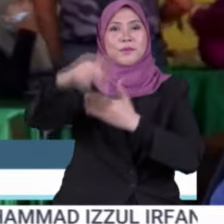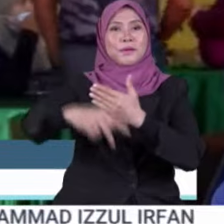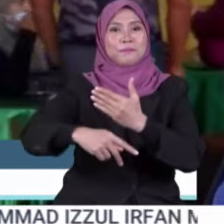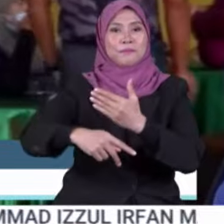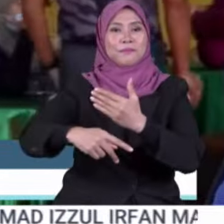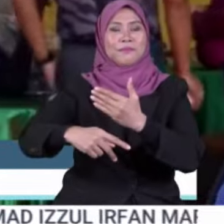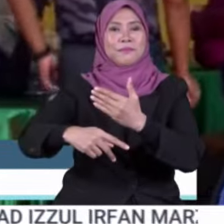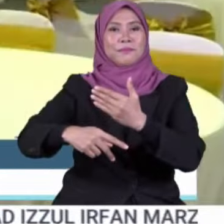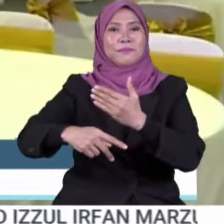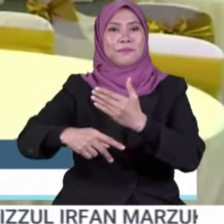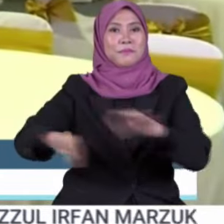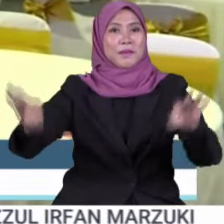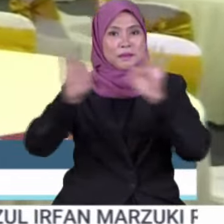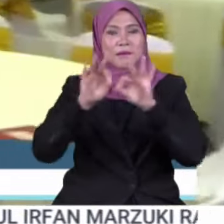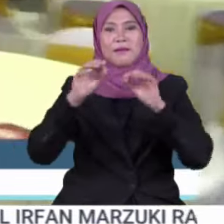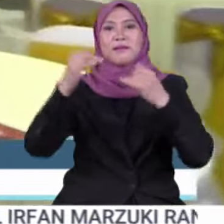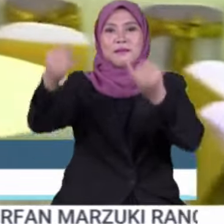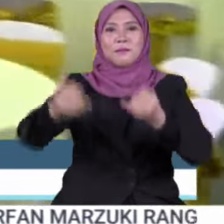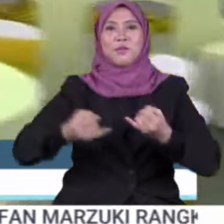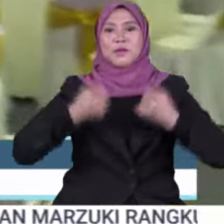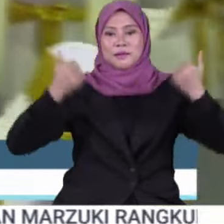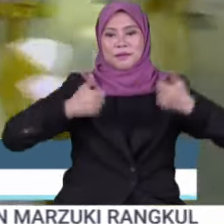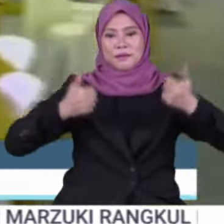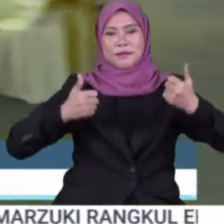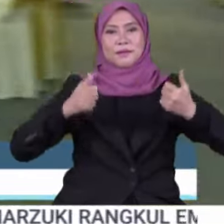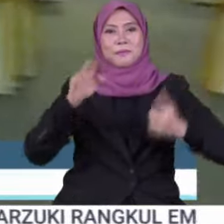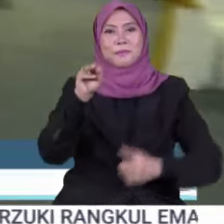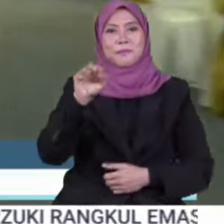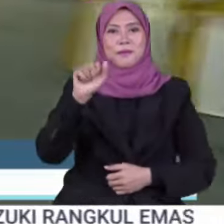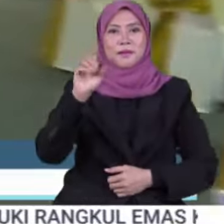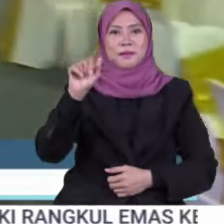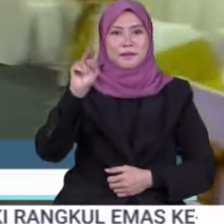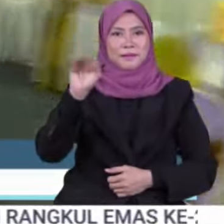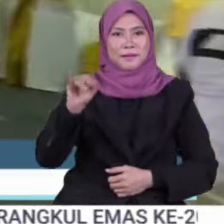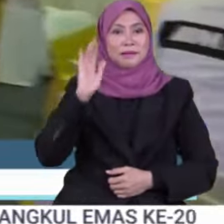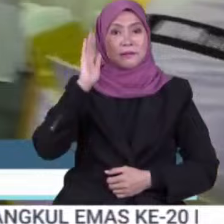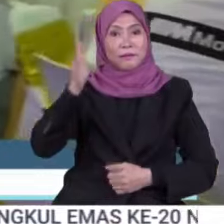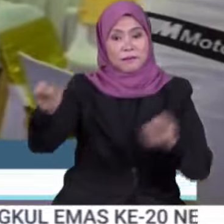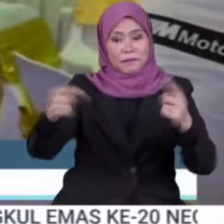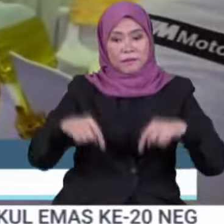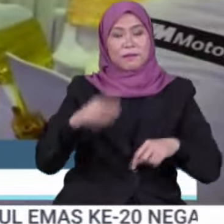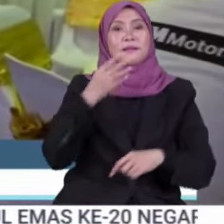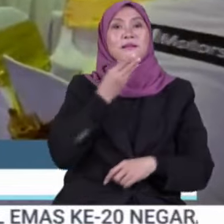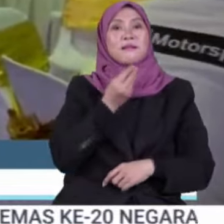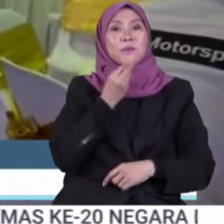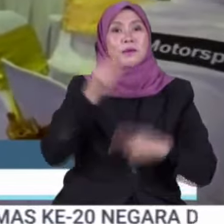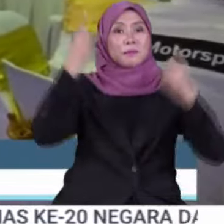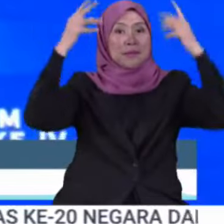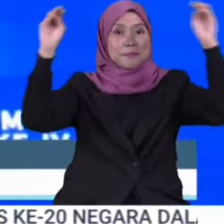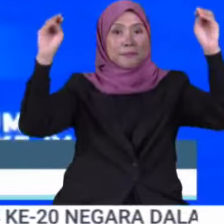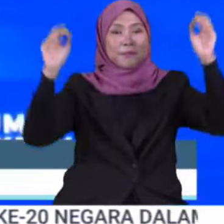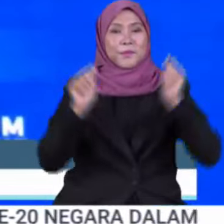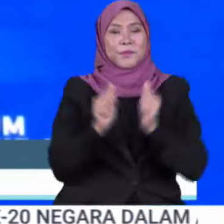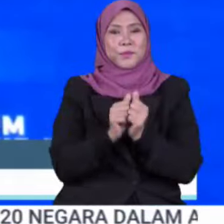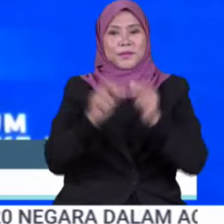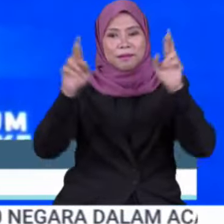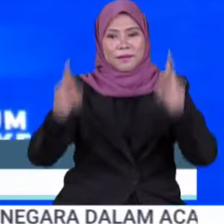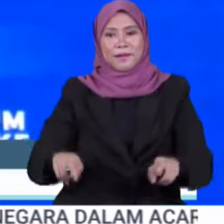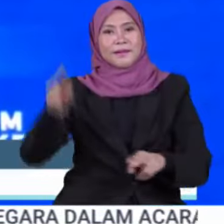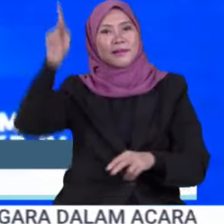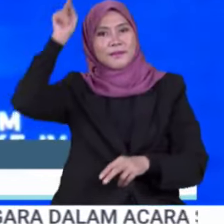iaitu Jamuan Raya Madani yang akan dihadiri oleh Perdana Menteri kita Dato' Sri Anwar Ibrahim bersama dengan